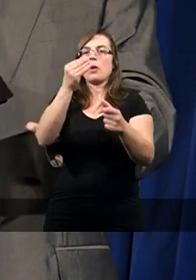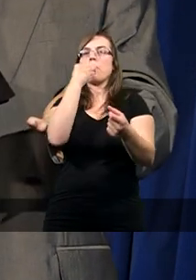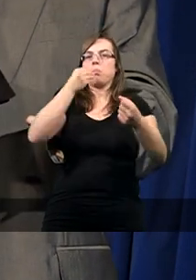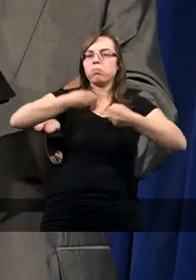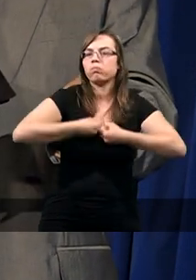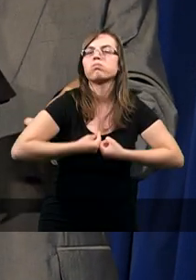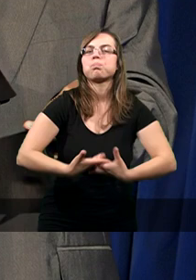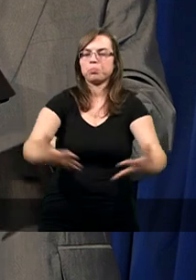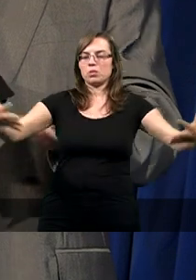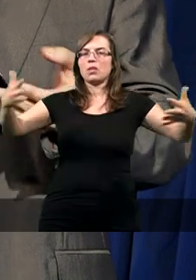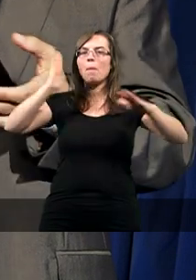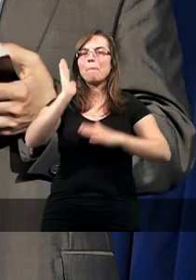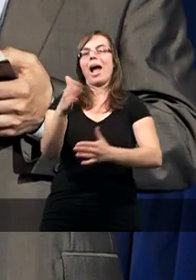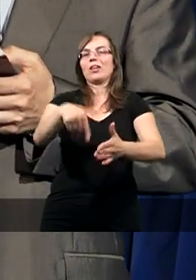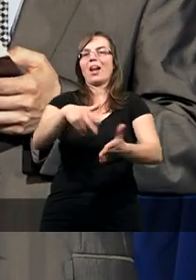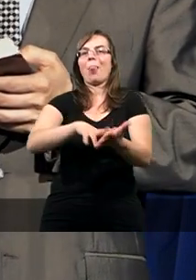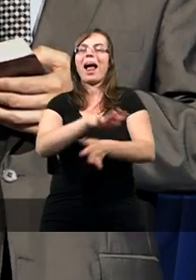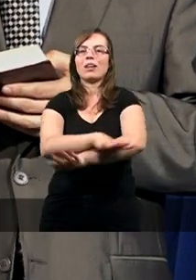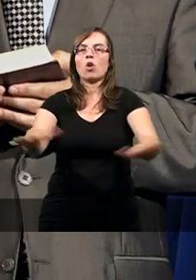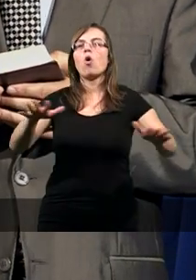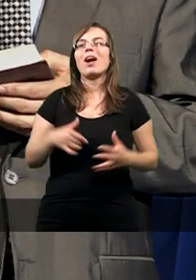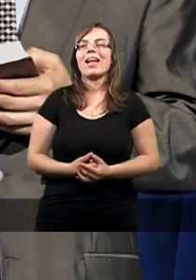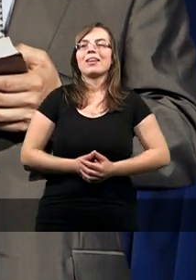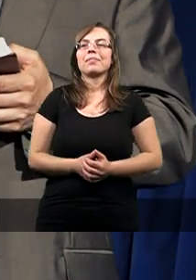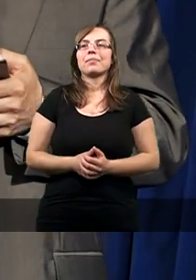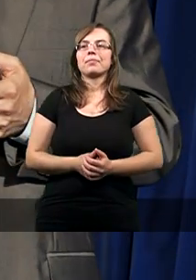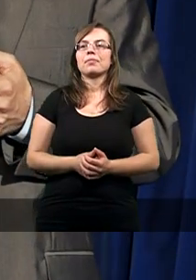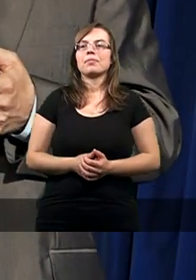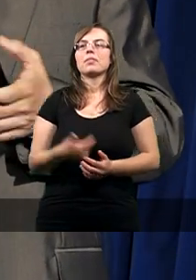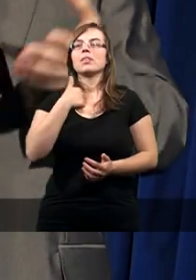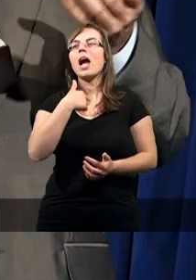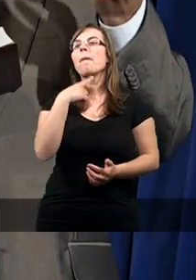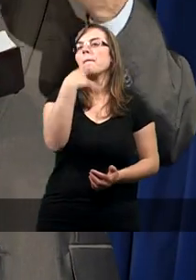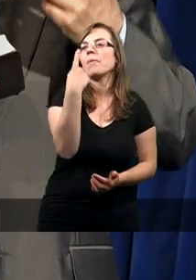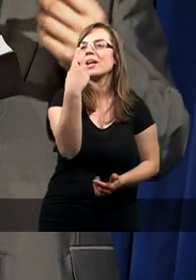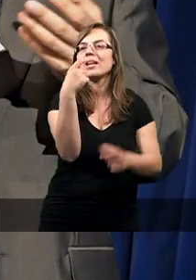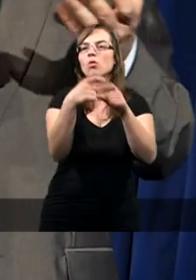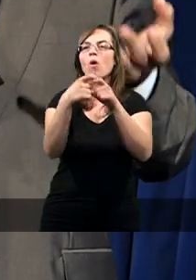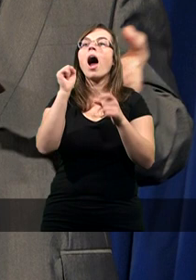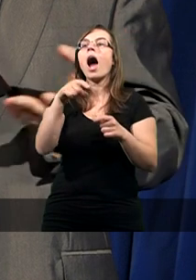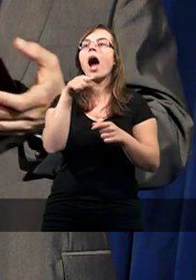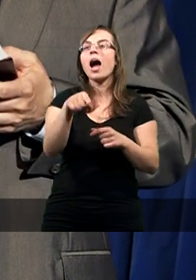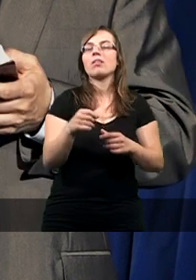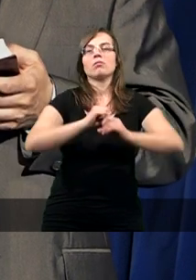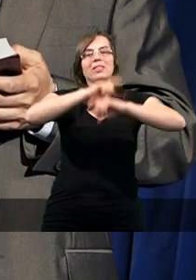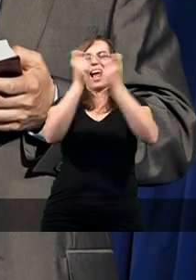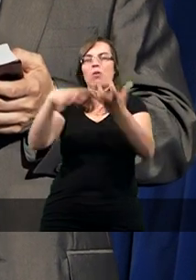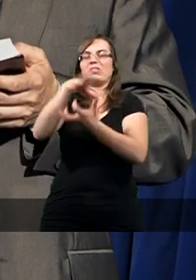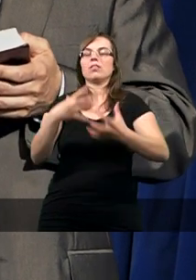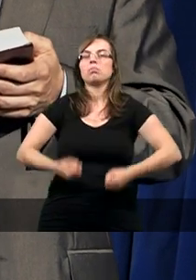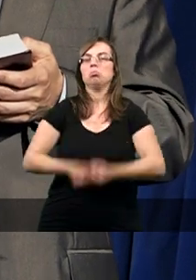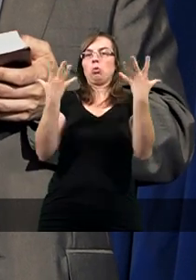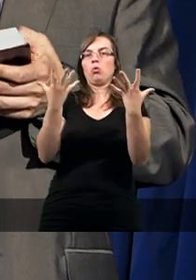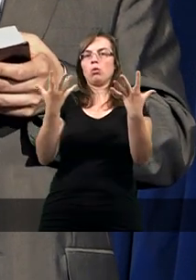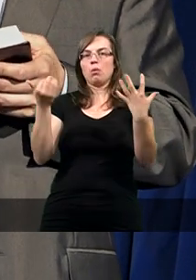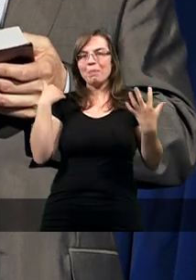jedzenie będzie tutaj na stole. I spoke and the whole world came into existence. Ja powiedziałem jedno słowo, a powstał cały świat. But